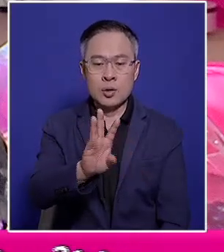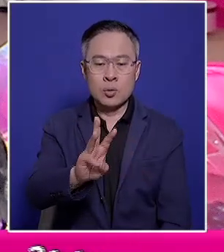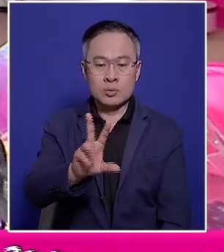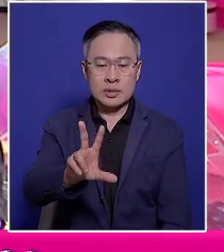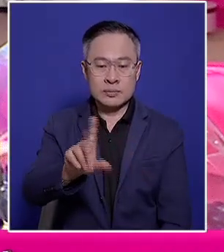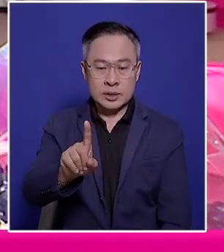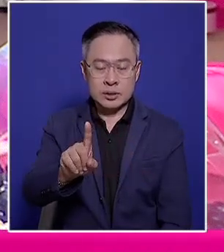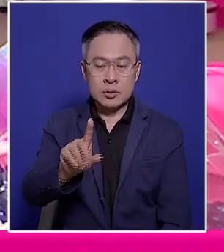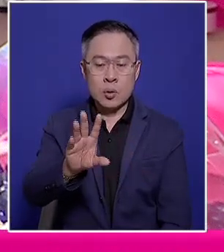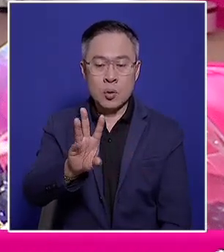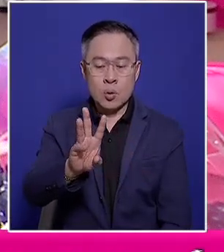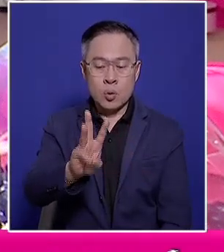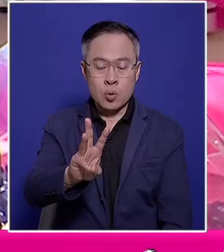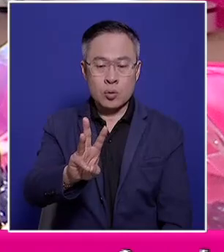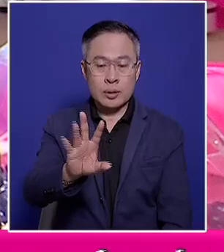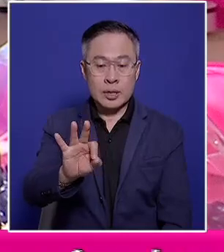5631692